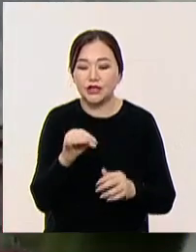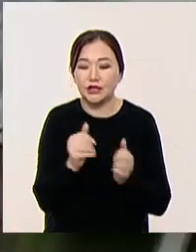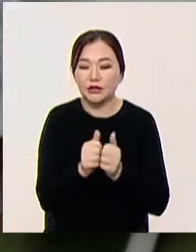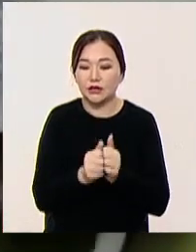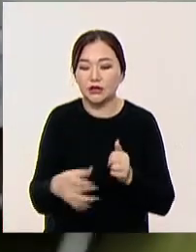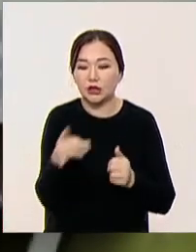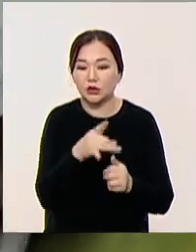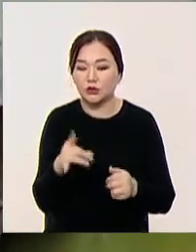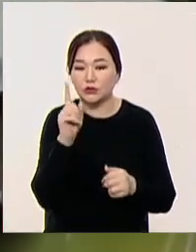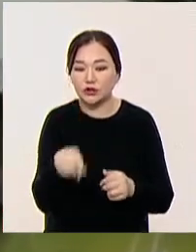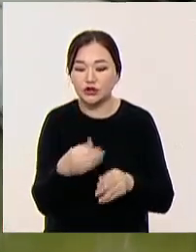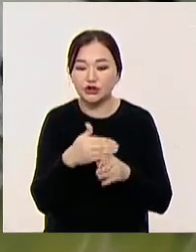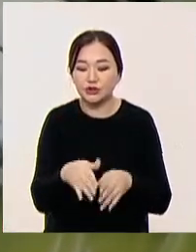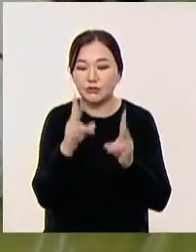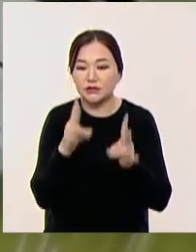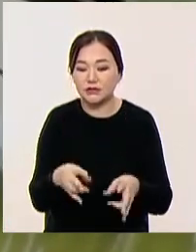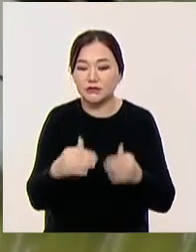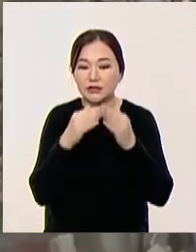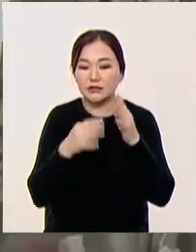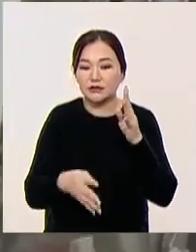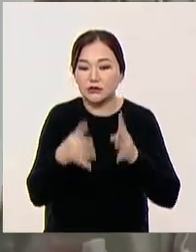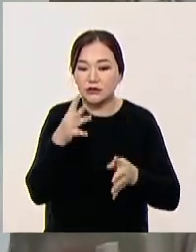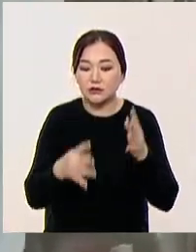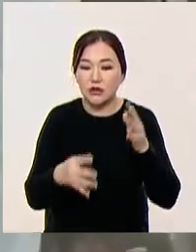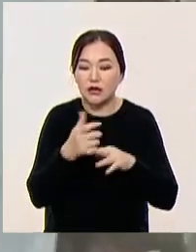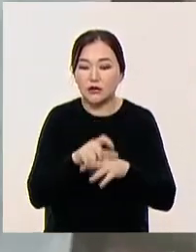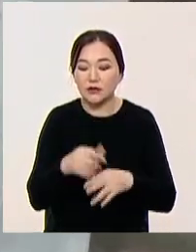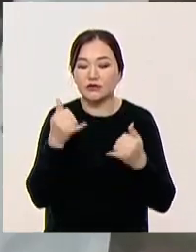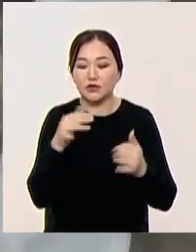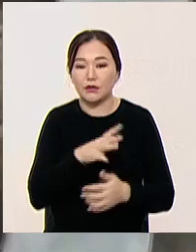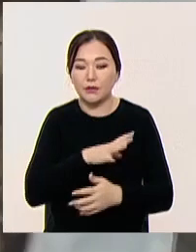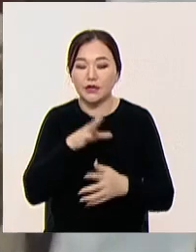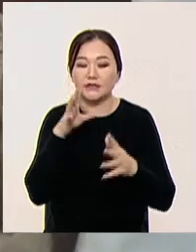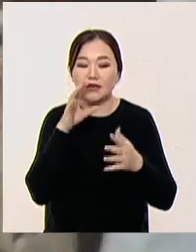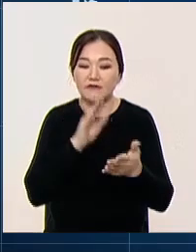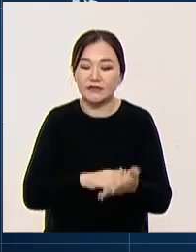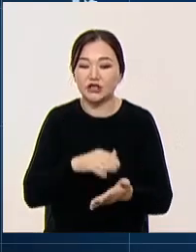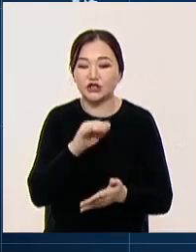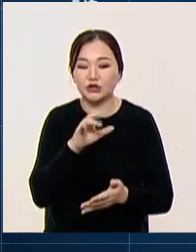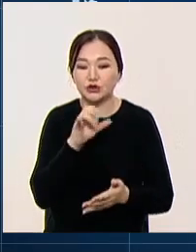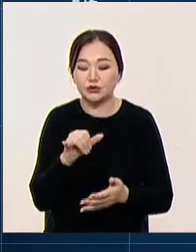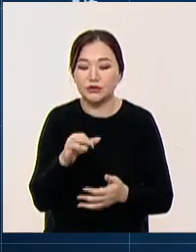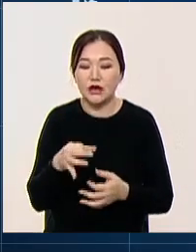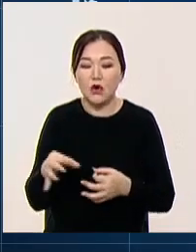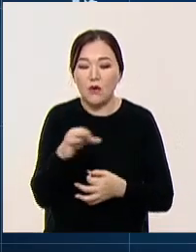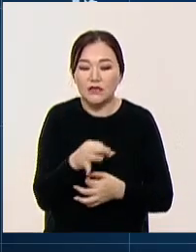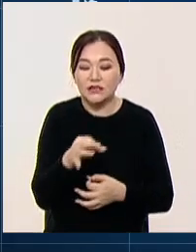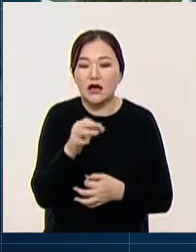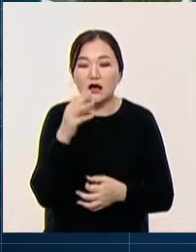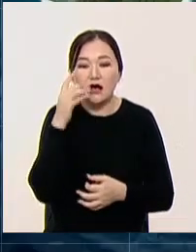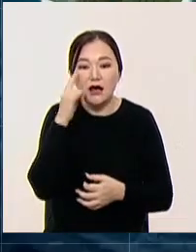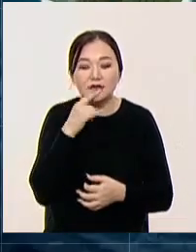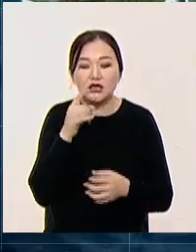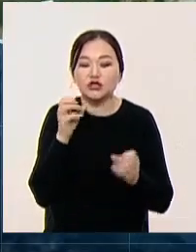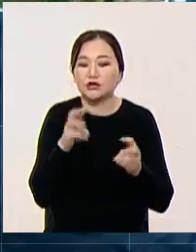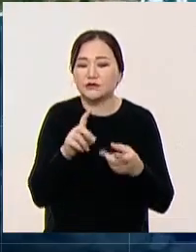регионы. Частично пострадали здания и строения. Колебания земли сегодня были зафиксированы и в Жетысусской области Казахстана. С чем